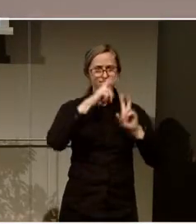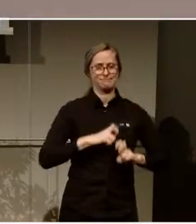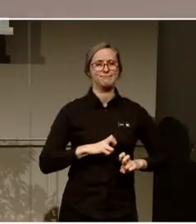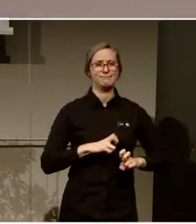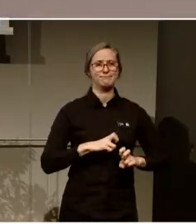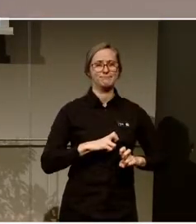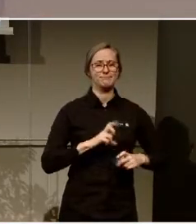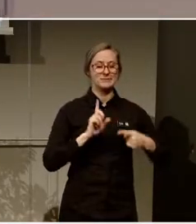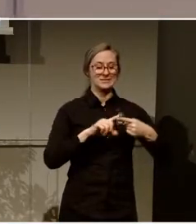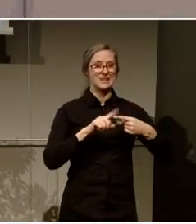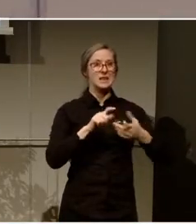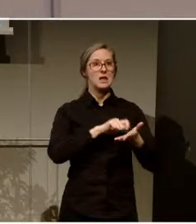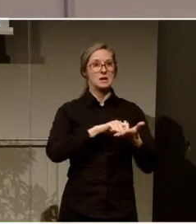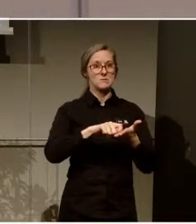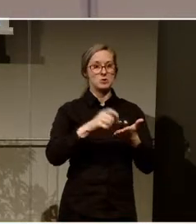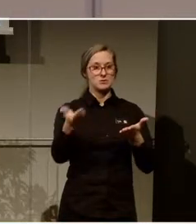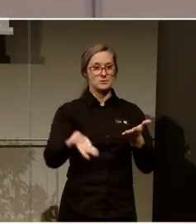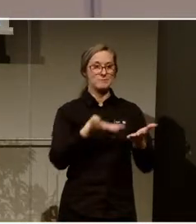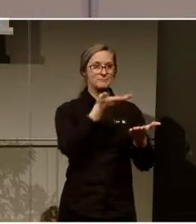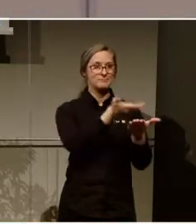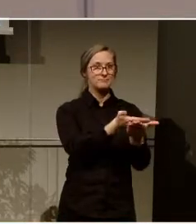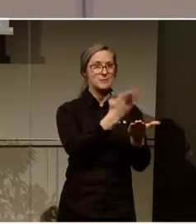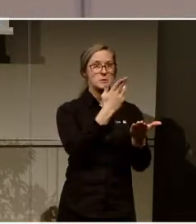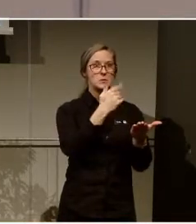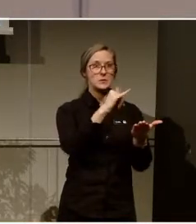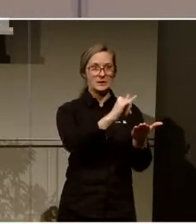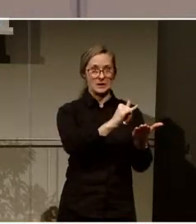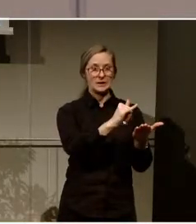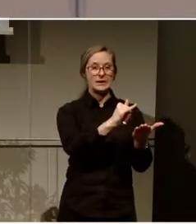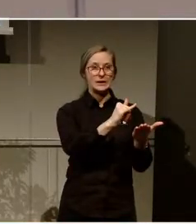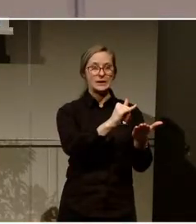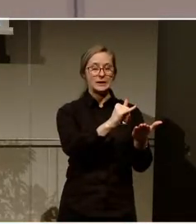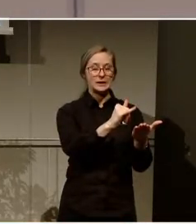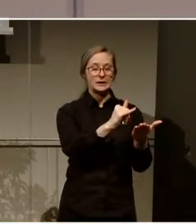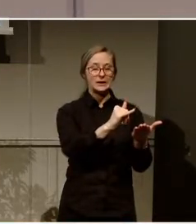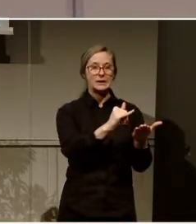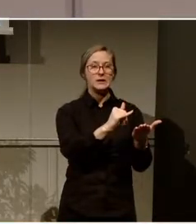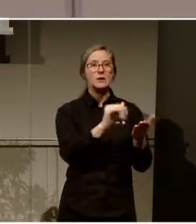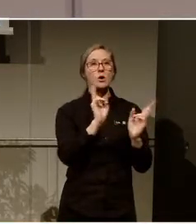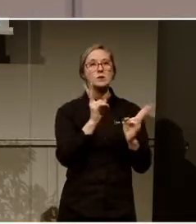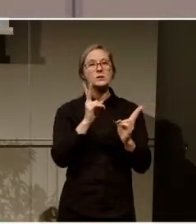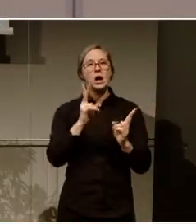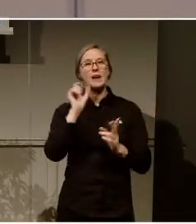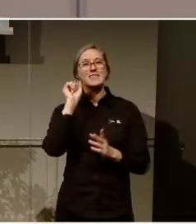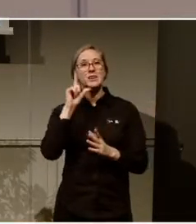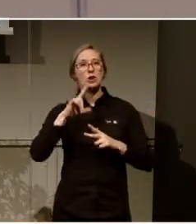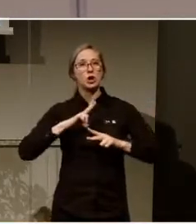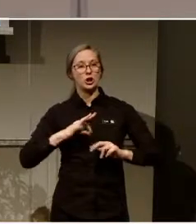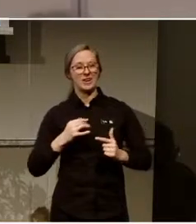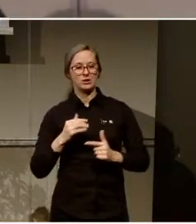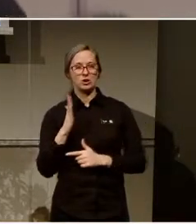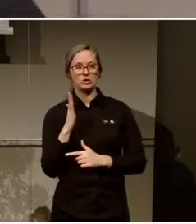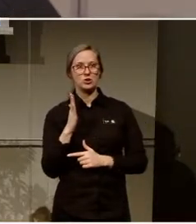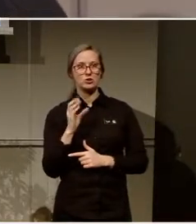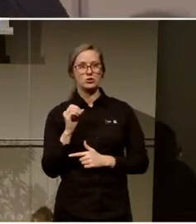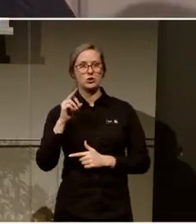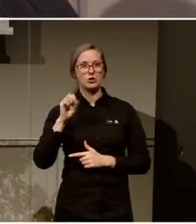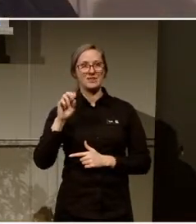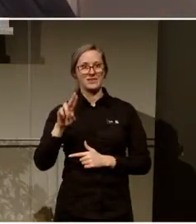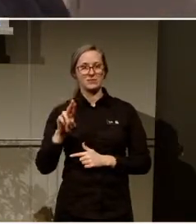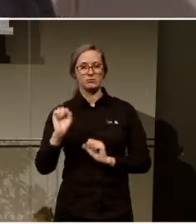den rapporten överlämnade vi i juni. Vi är också klara med digital trygghet som Jörgen kommer att prata om.